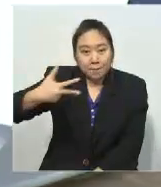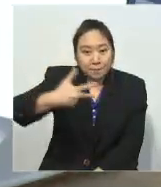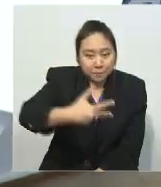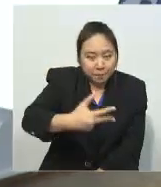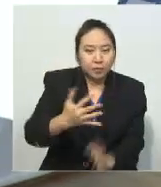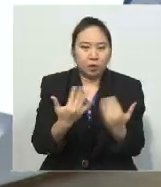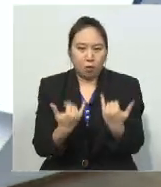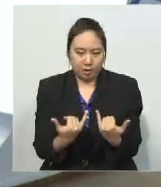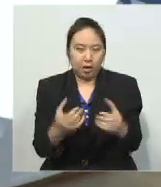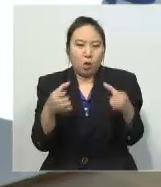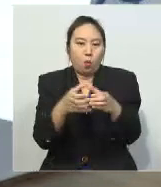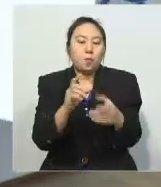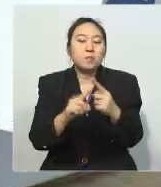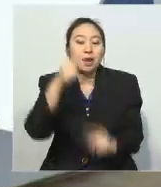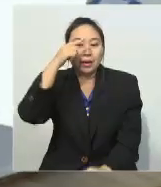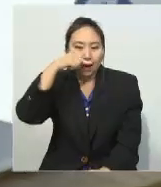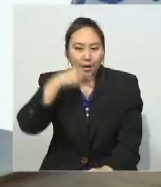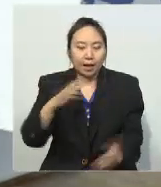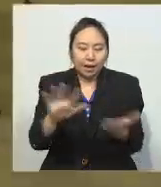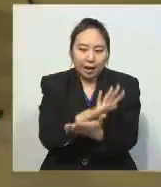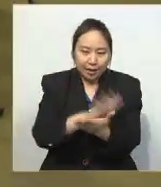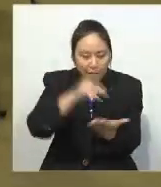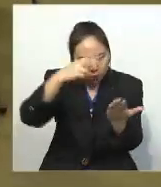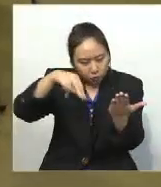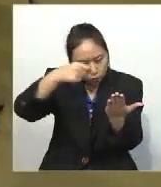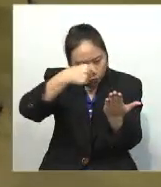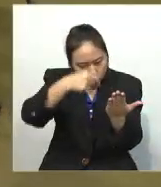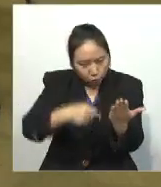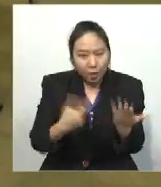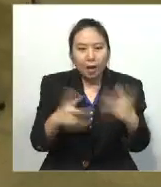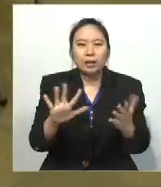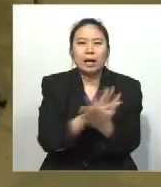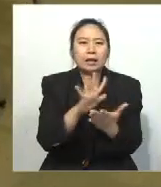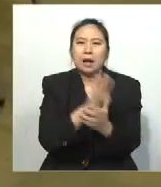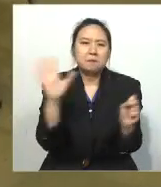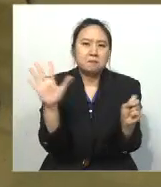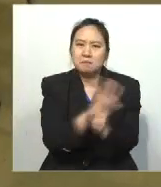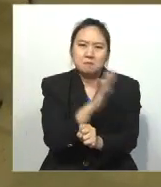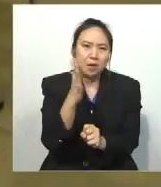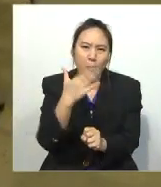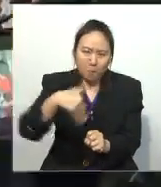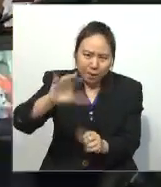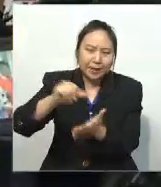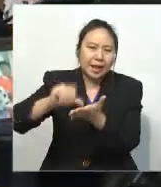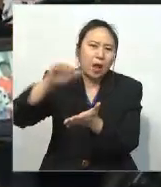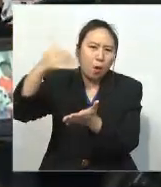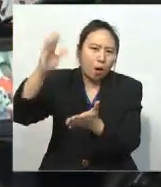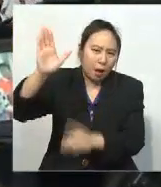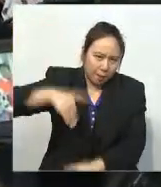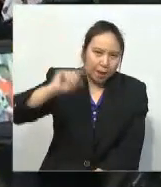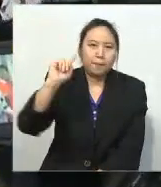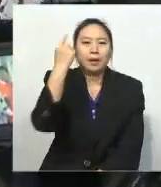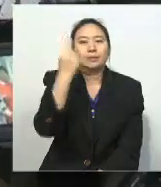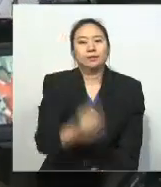ขณะนี้พรรคเพื่อนไทยก็ได้เข้าตรวจสอบเอกสารกับกกต.แล้วแต่ปรากฏว่าเอกสารไม่ครบครับจึงให้กลับไปแก้ไขก่อนกลับมาอีกครั้ง